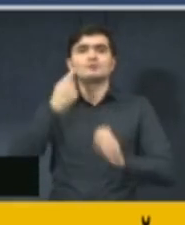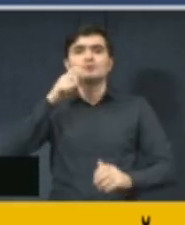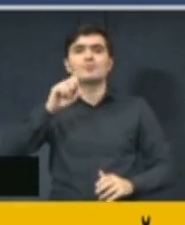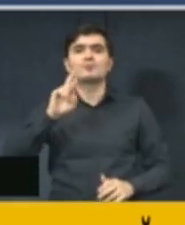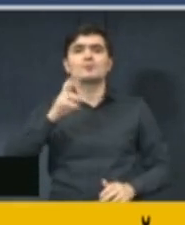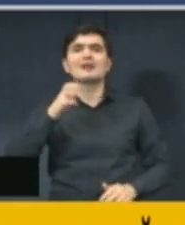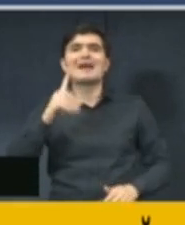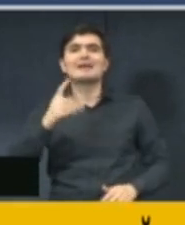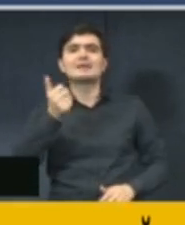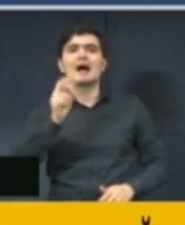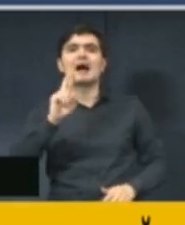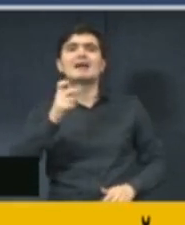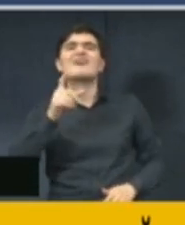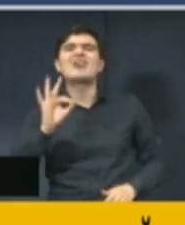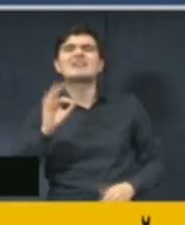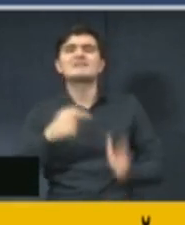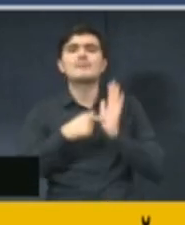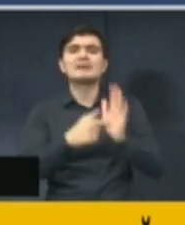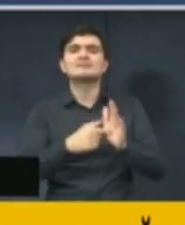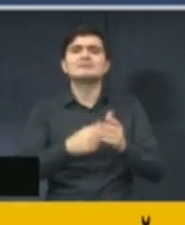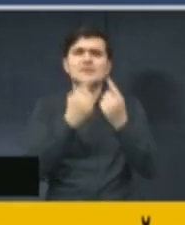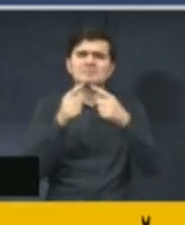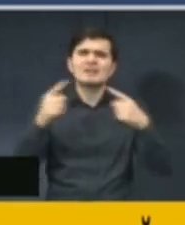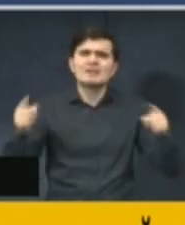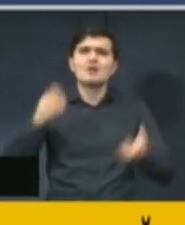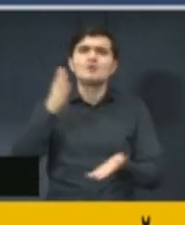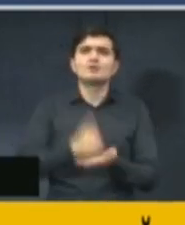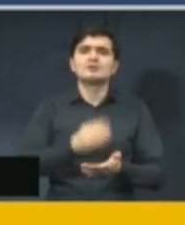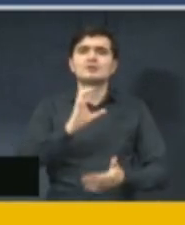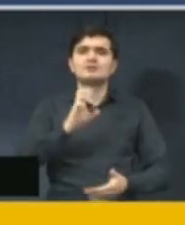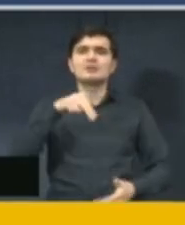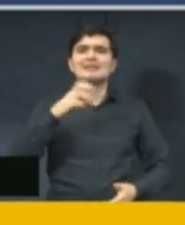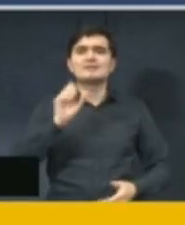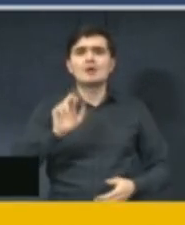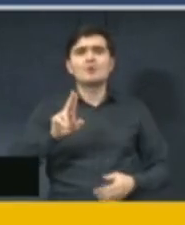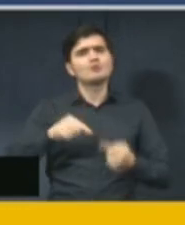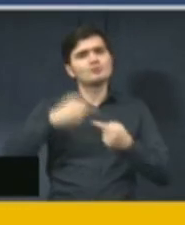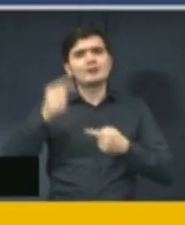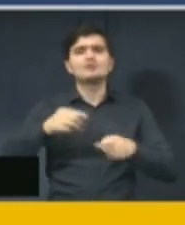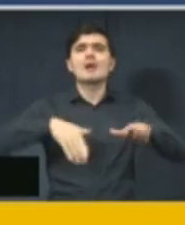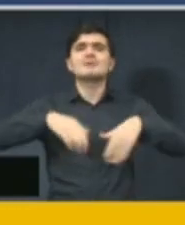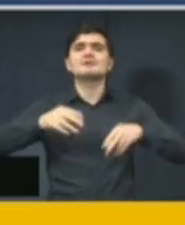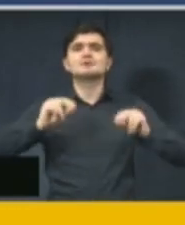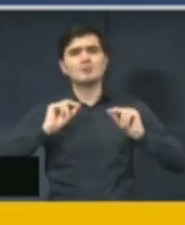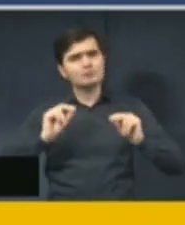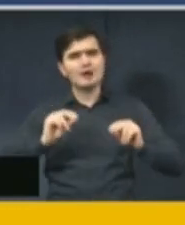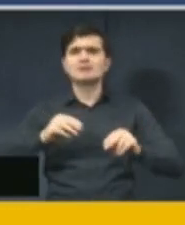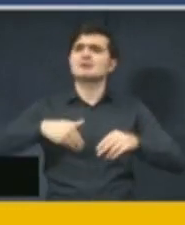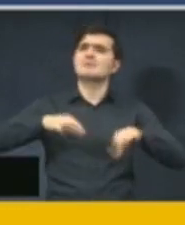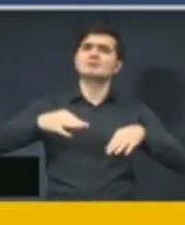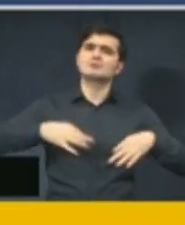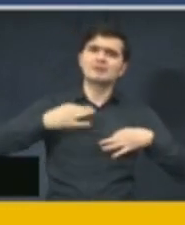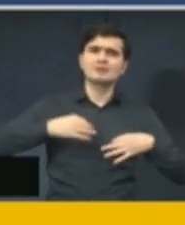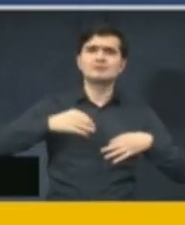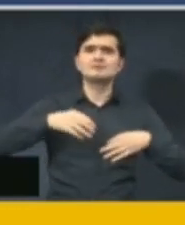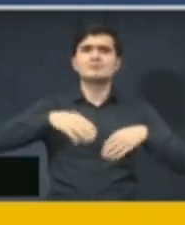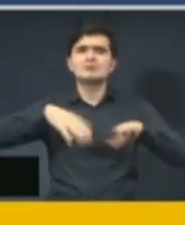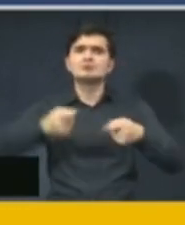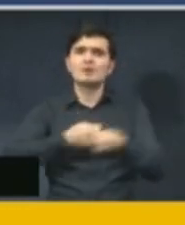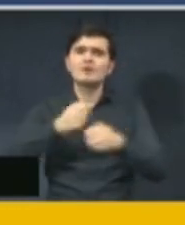în detaliu hotărârea CNSU și apoi îi avem Ministrul Educației, Ministrul Sănătății, Ministrul